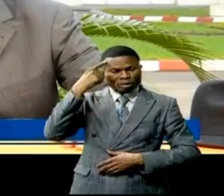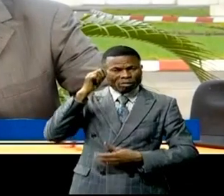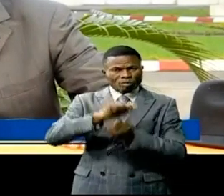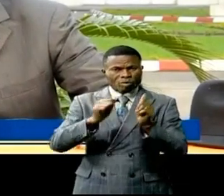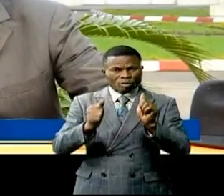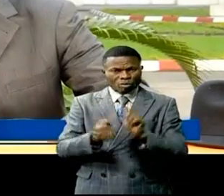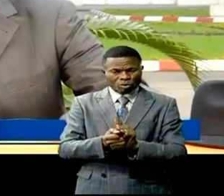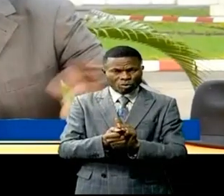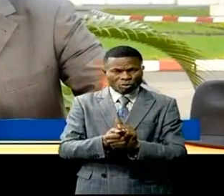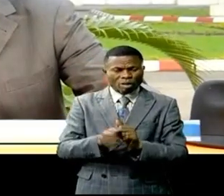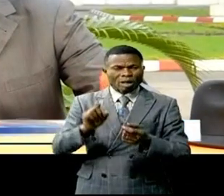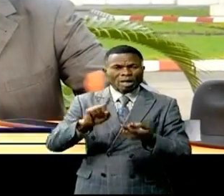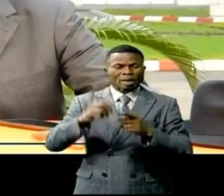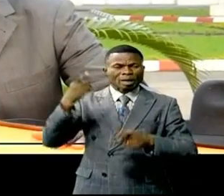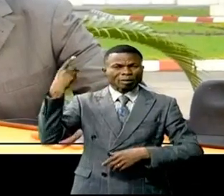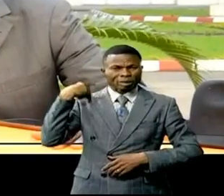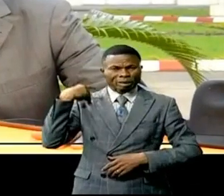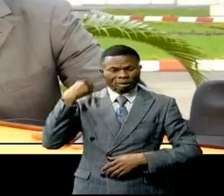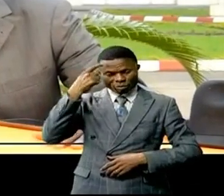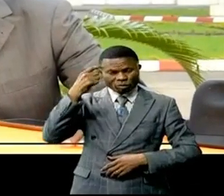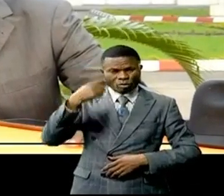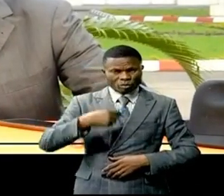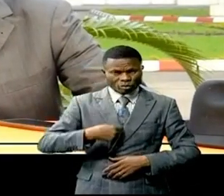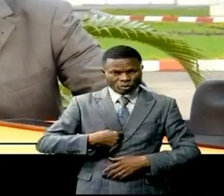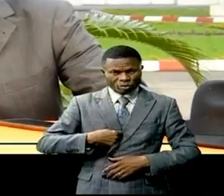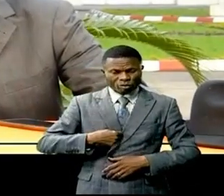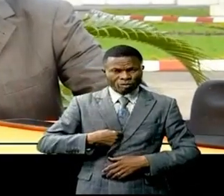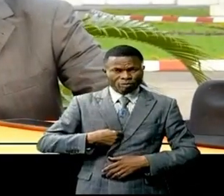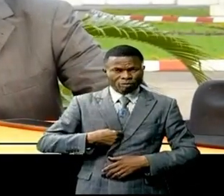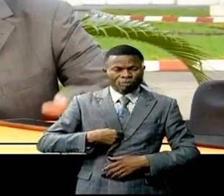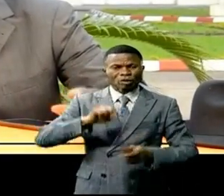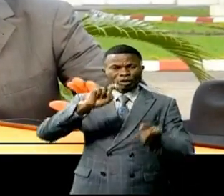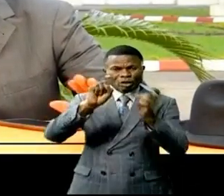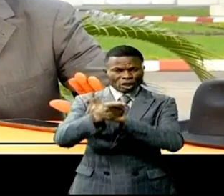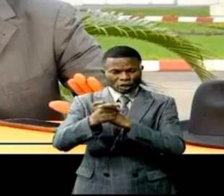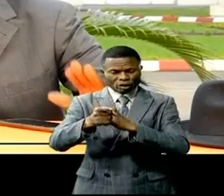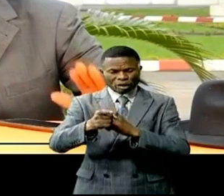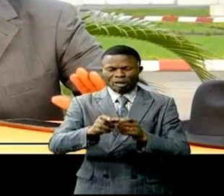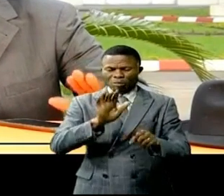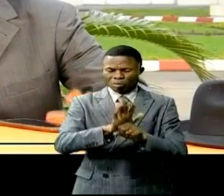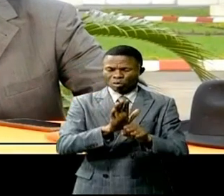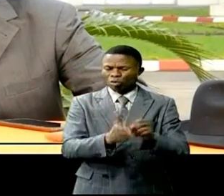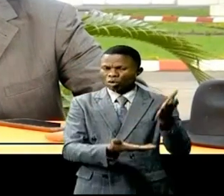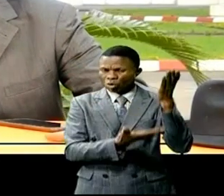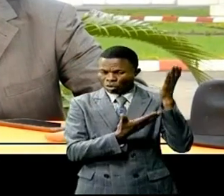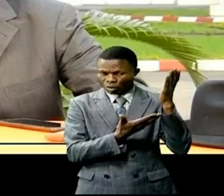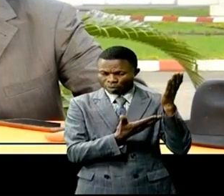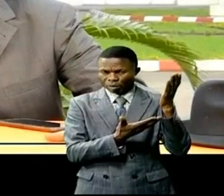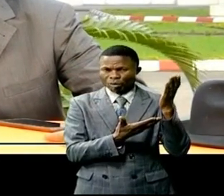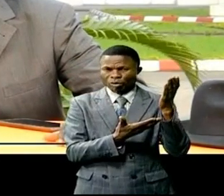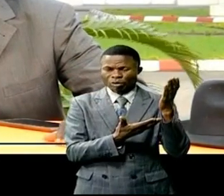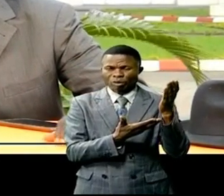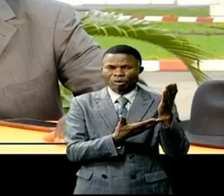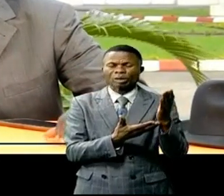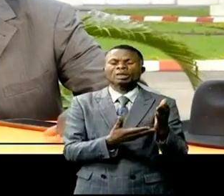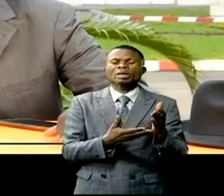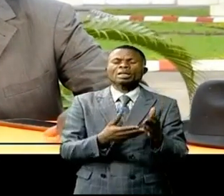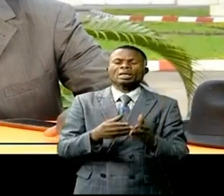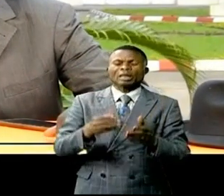collègue Loholo. Pour moi, c'est la réforme la plus importante que ce régime a osé